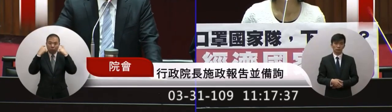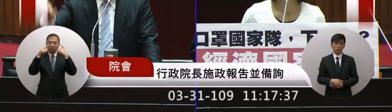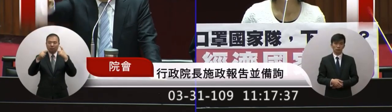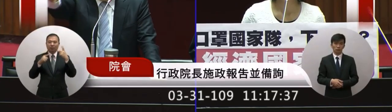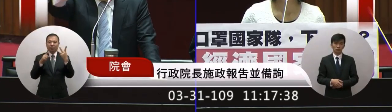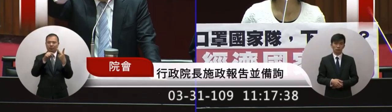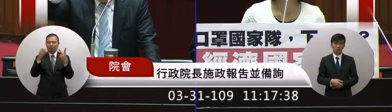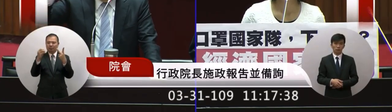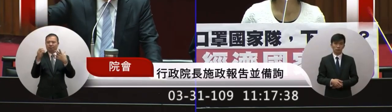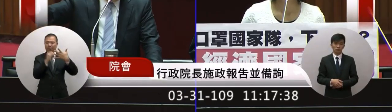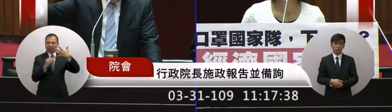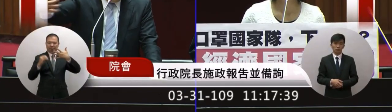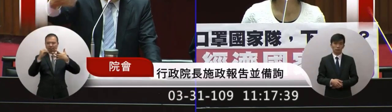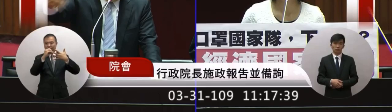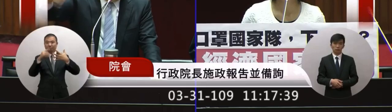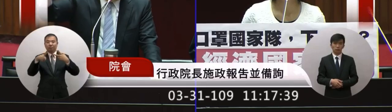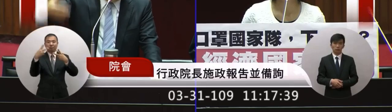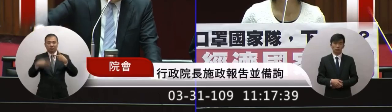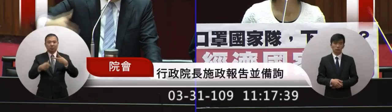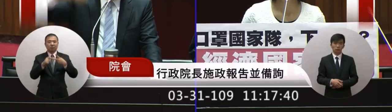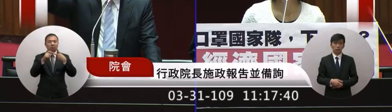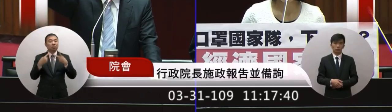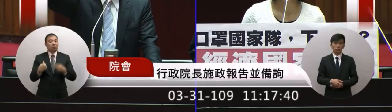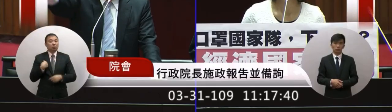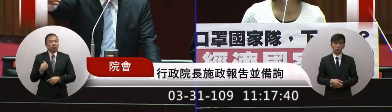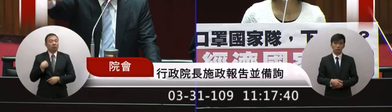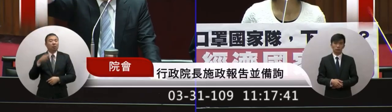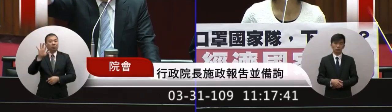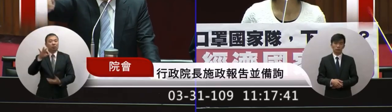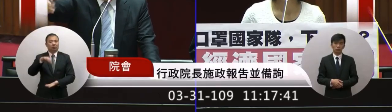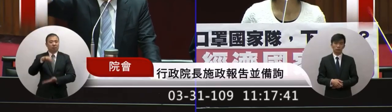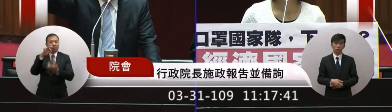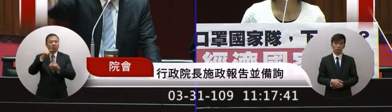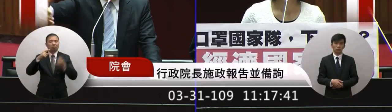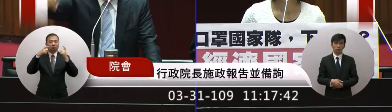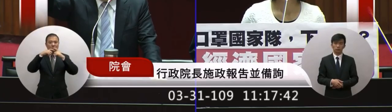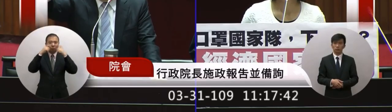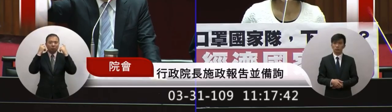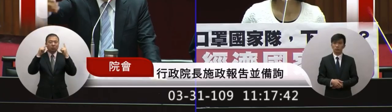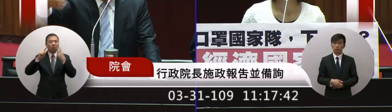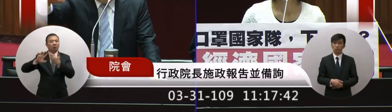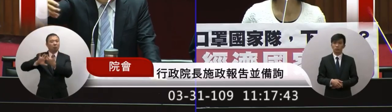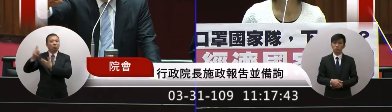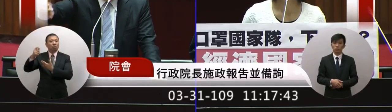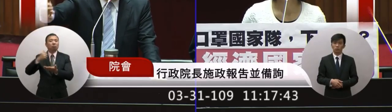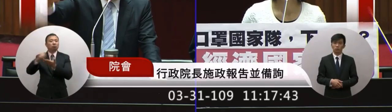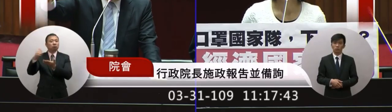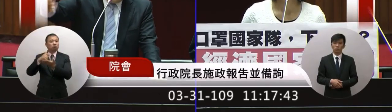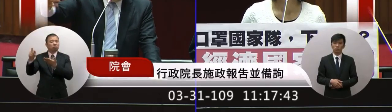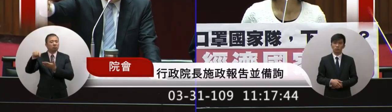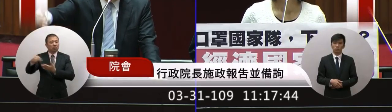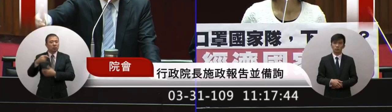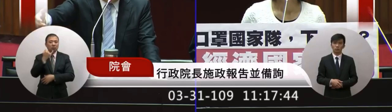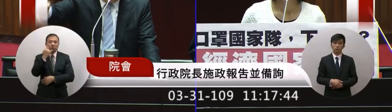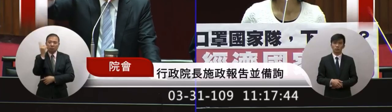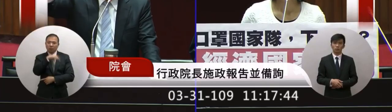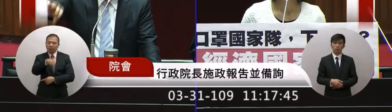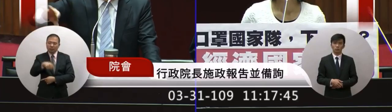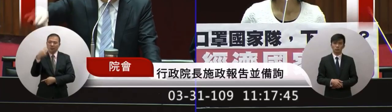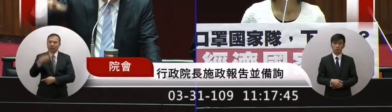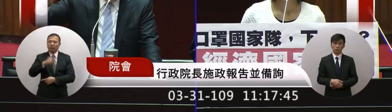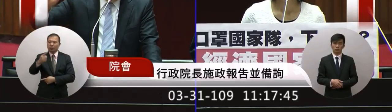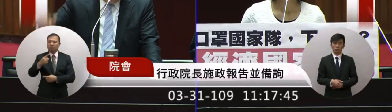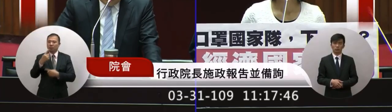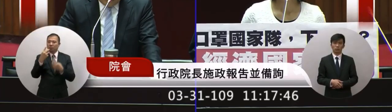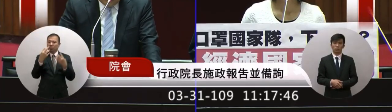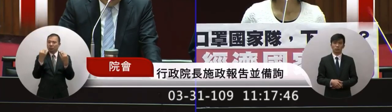升，昨天主持的会议包括口罩要不要寄给国外，有什么样的条件下寄给国外，